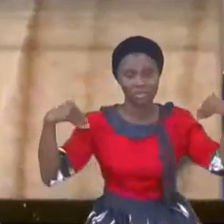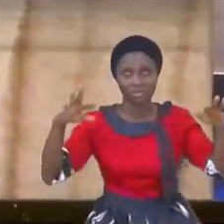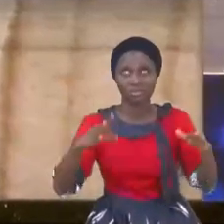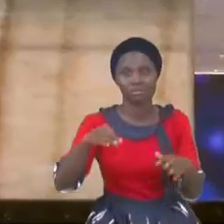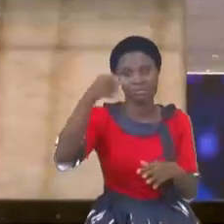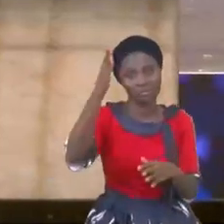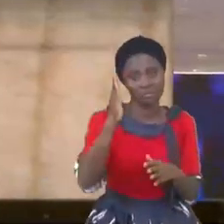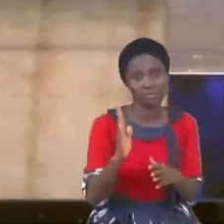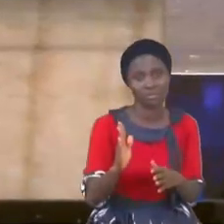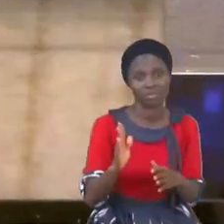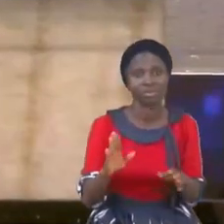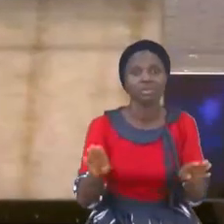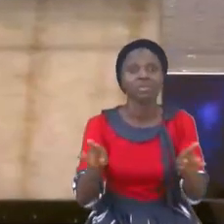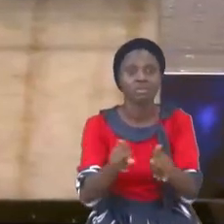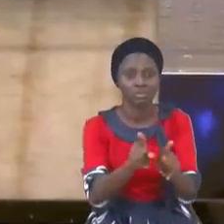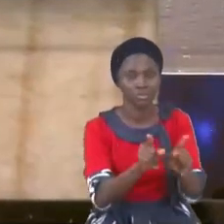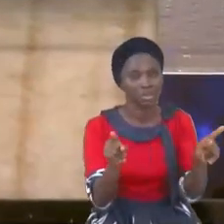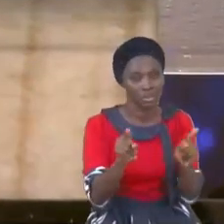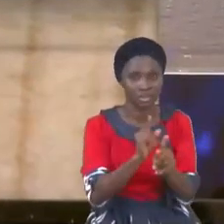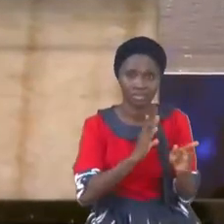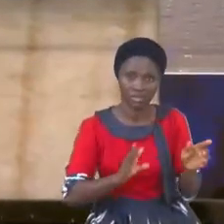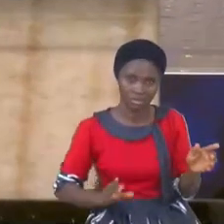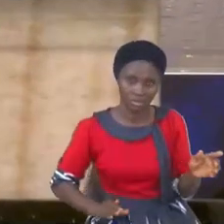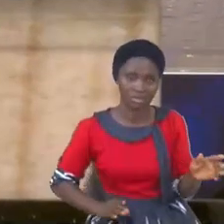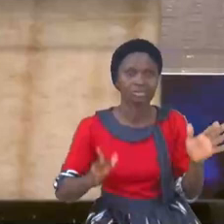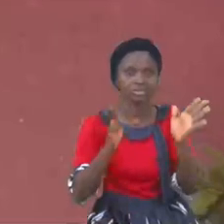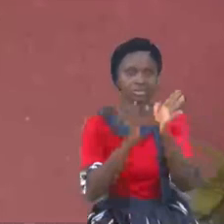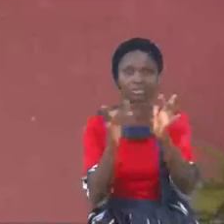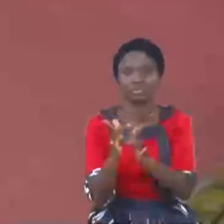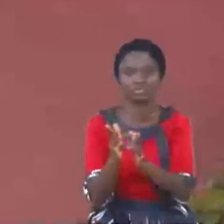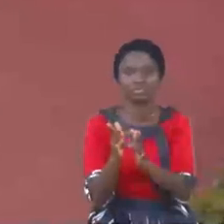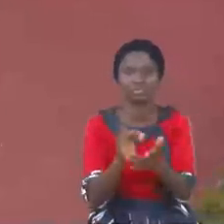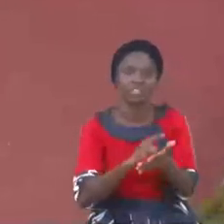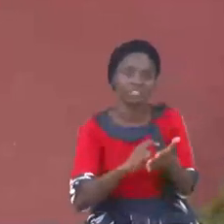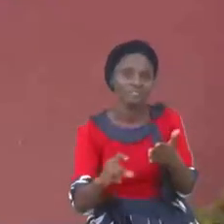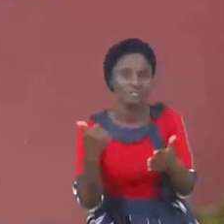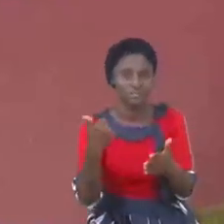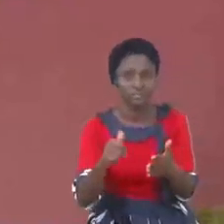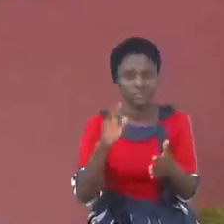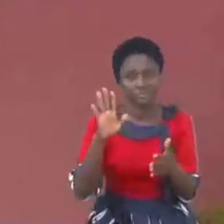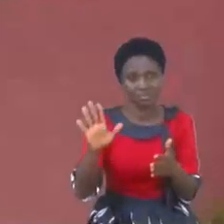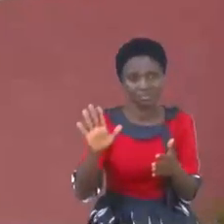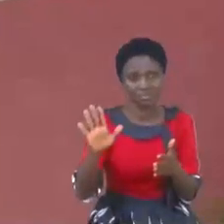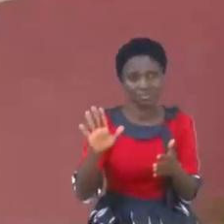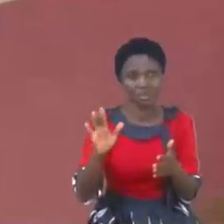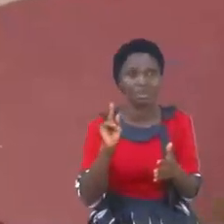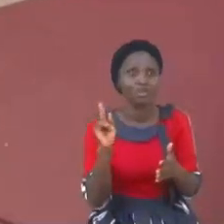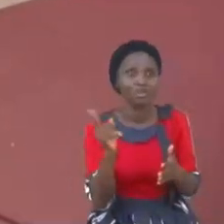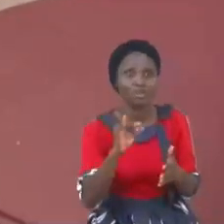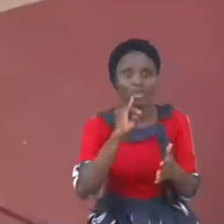Dieu, comme Jésus-Christ. Verset 15. Où donc